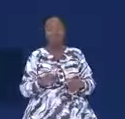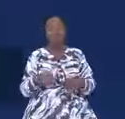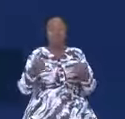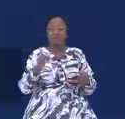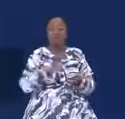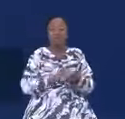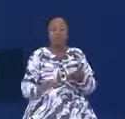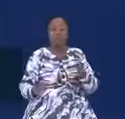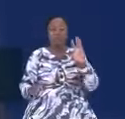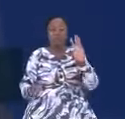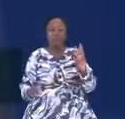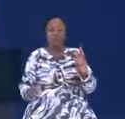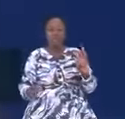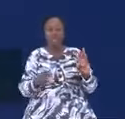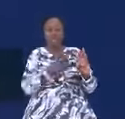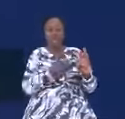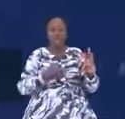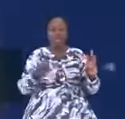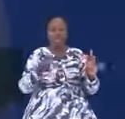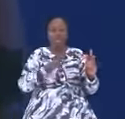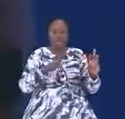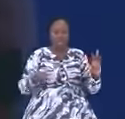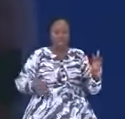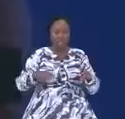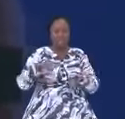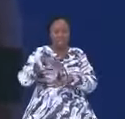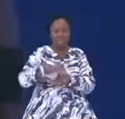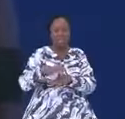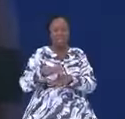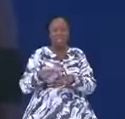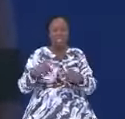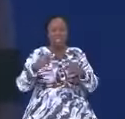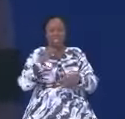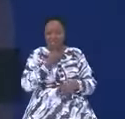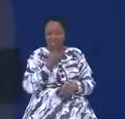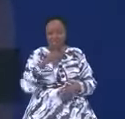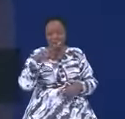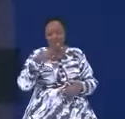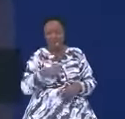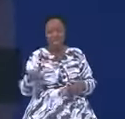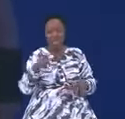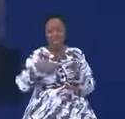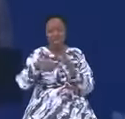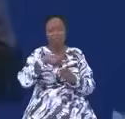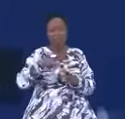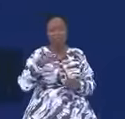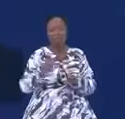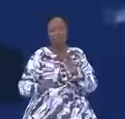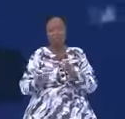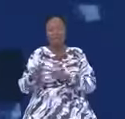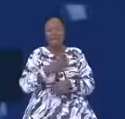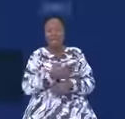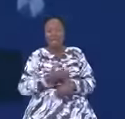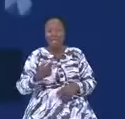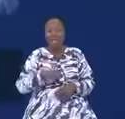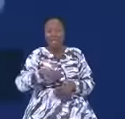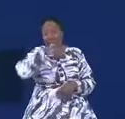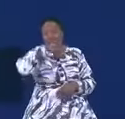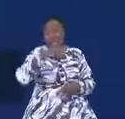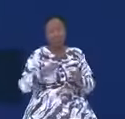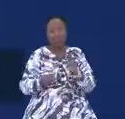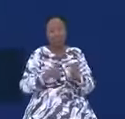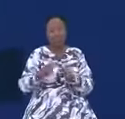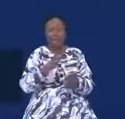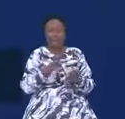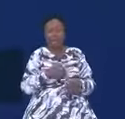et on dit alors l'été les envoya contre le peuple de sympa brûlant il mordille le peuple et il mourut beaucoup de